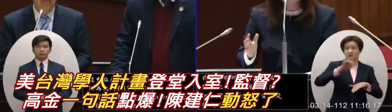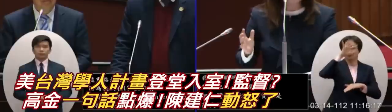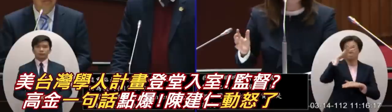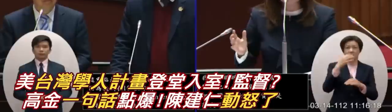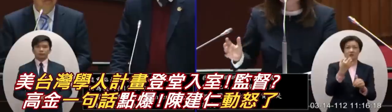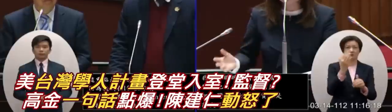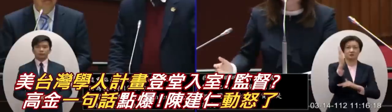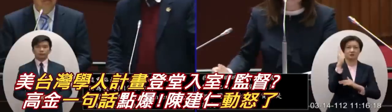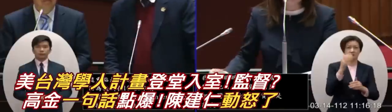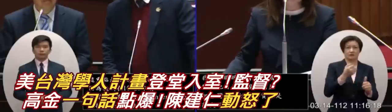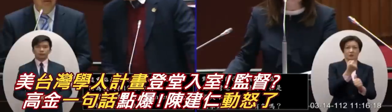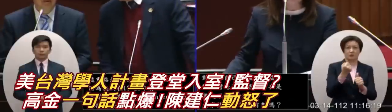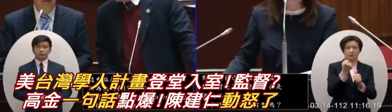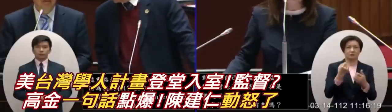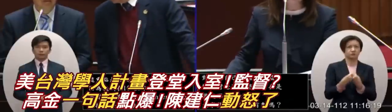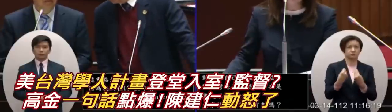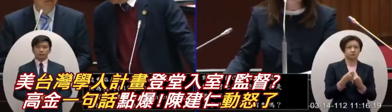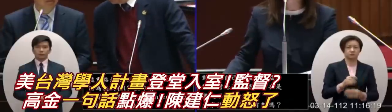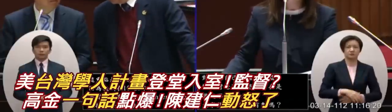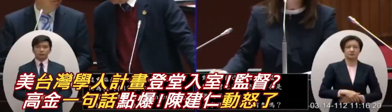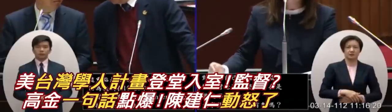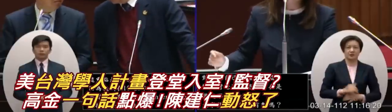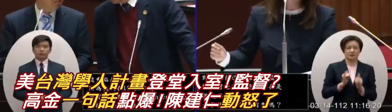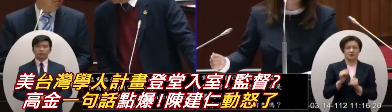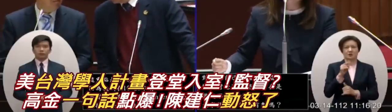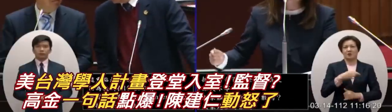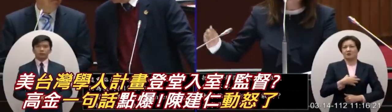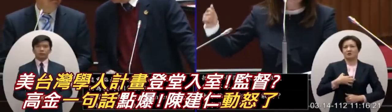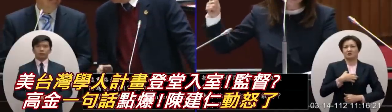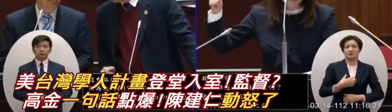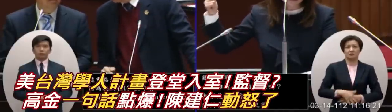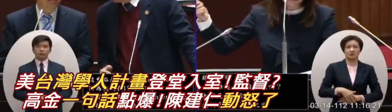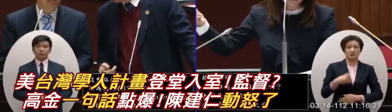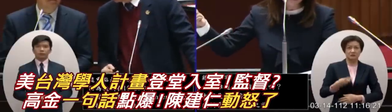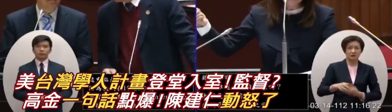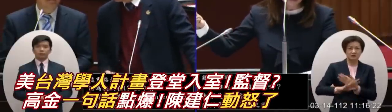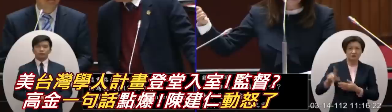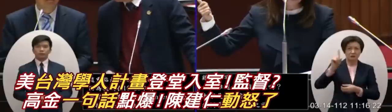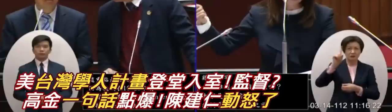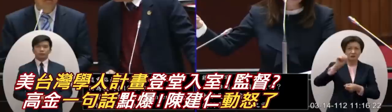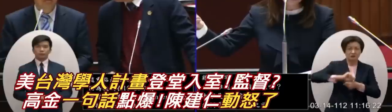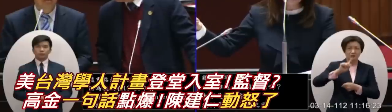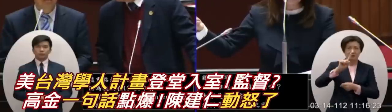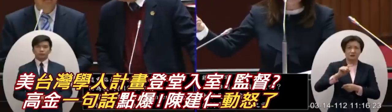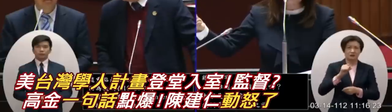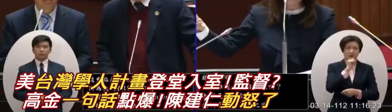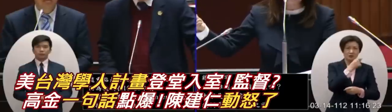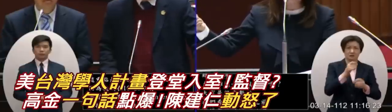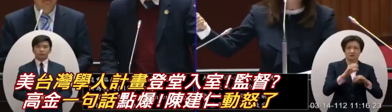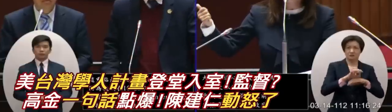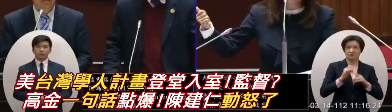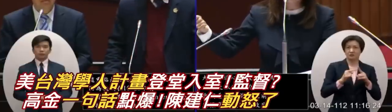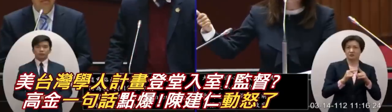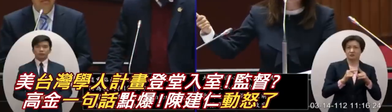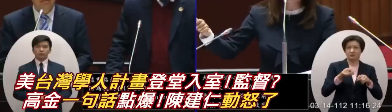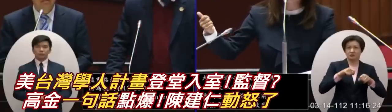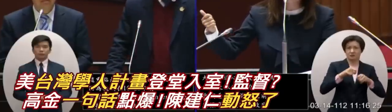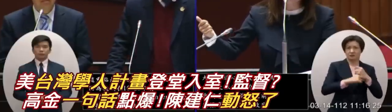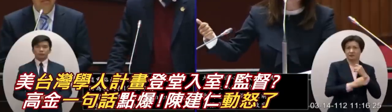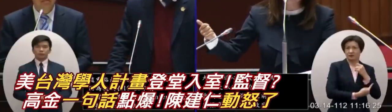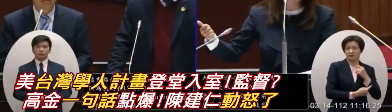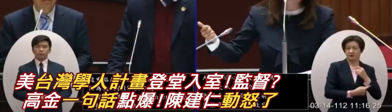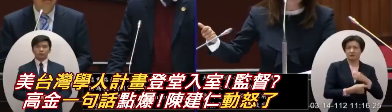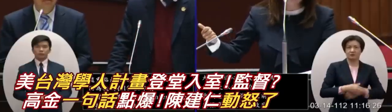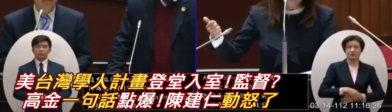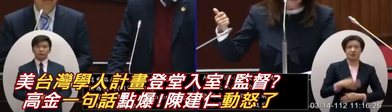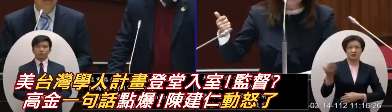这么多令人生气的事情，现在还要再加上这么一个台湾学人计划法案，事先控制